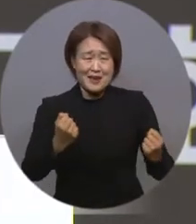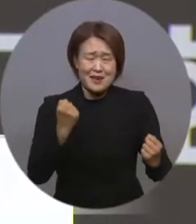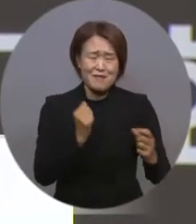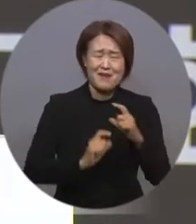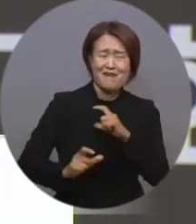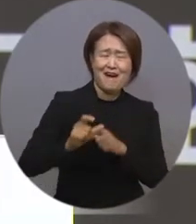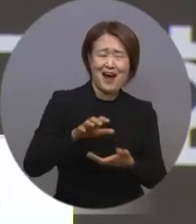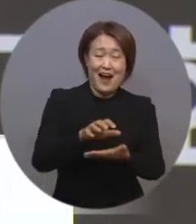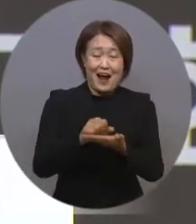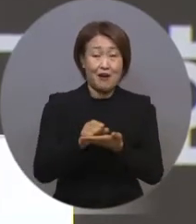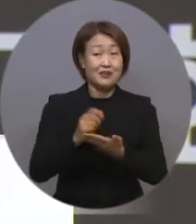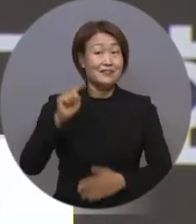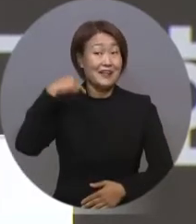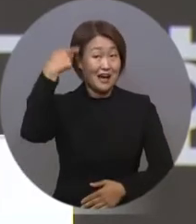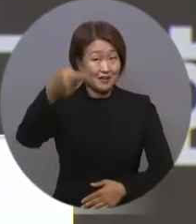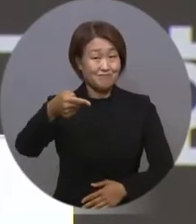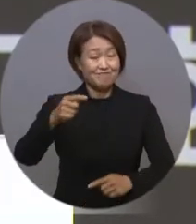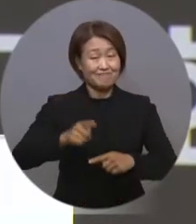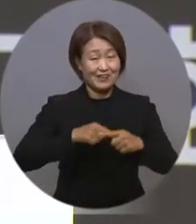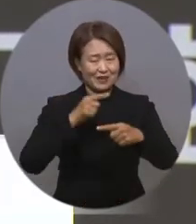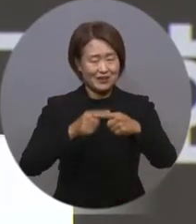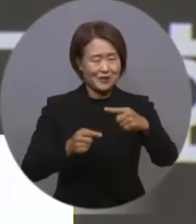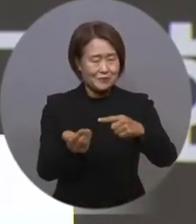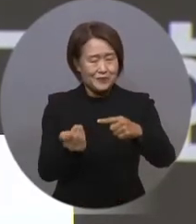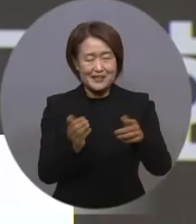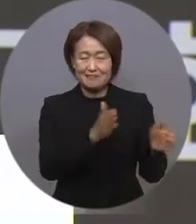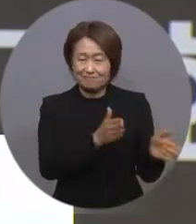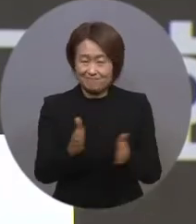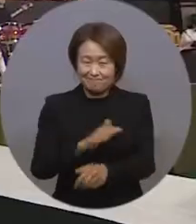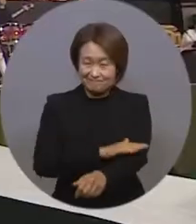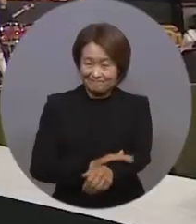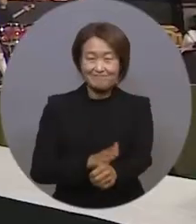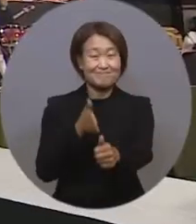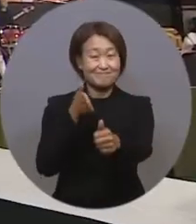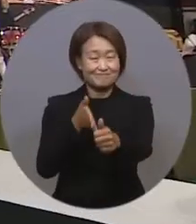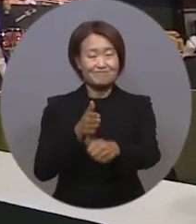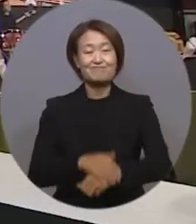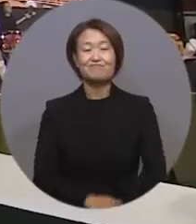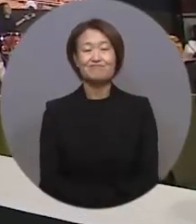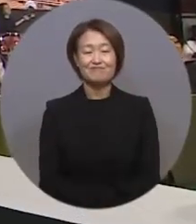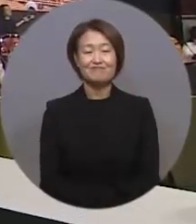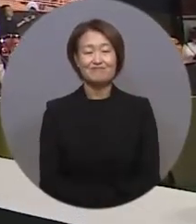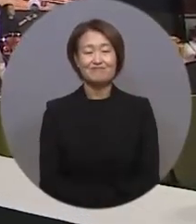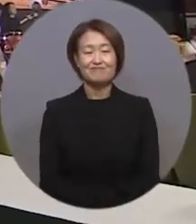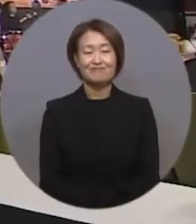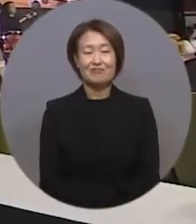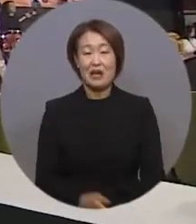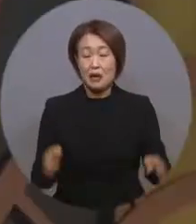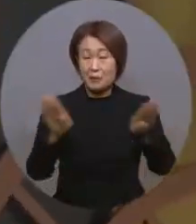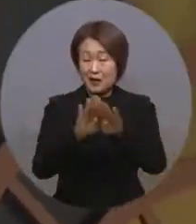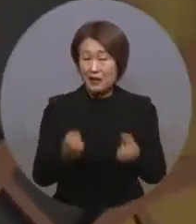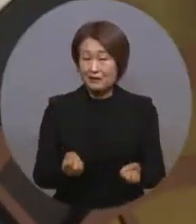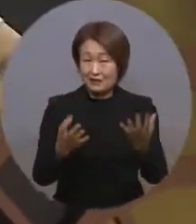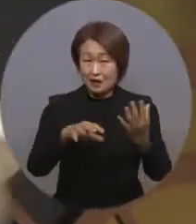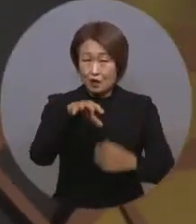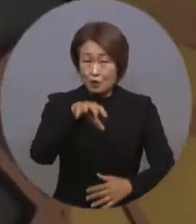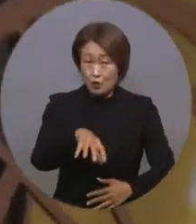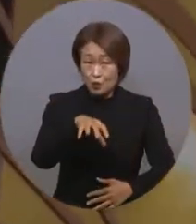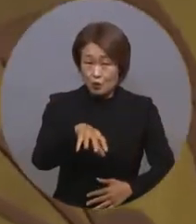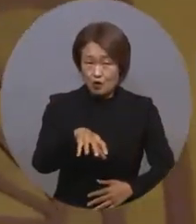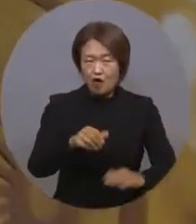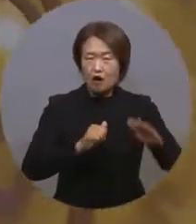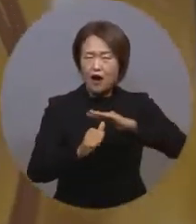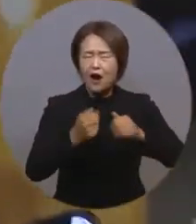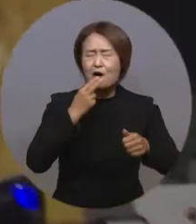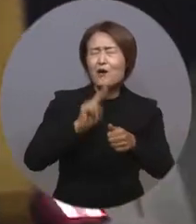안고 다음 대회를 잘 준비해 주시길 당부드립니다. 한편 폐회식 현장에서는 선수들의 도전을